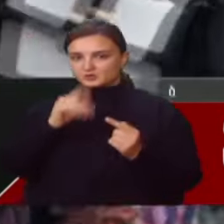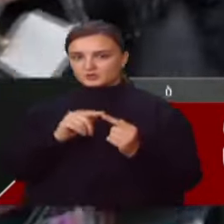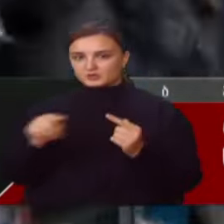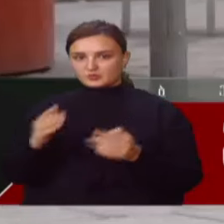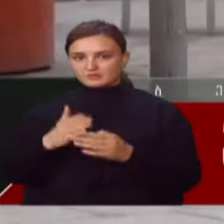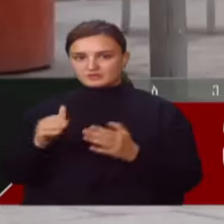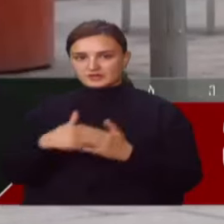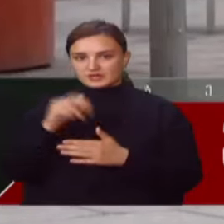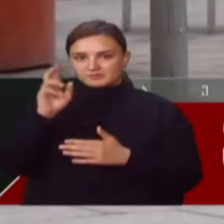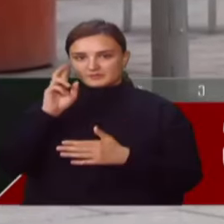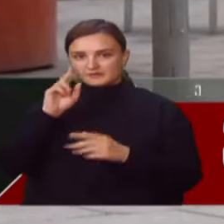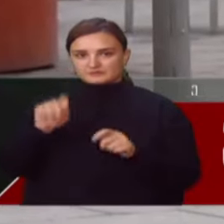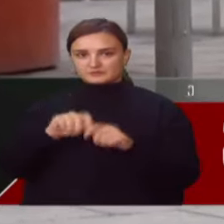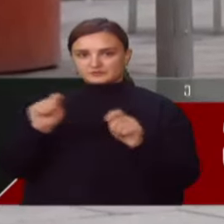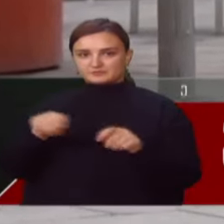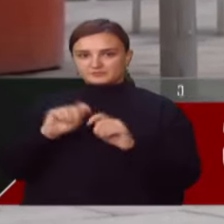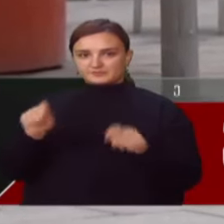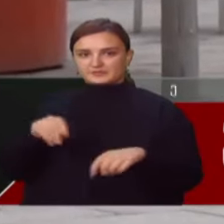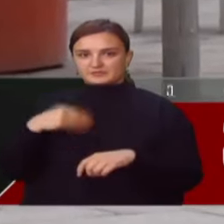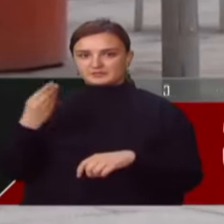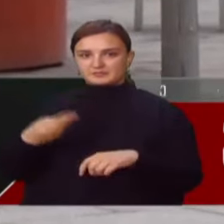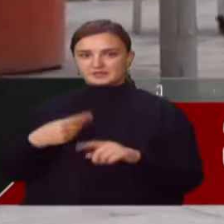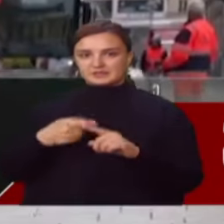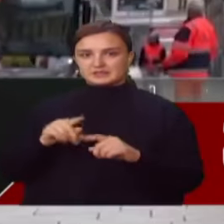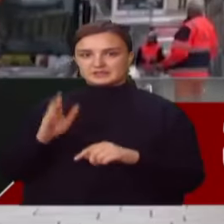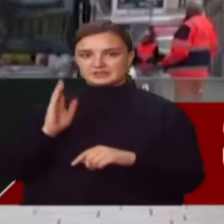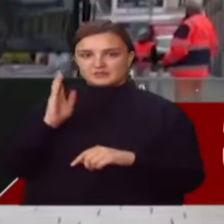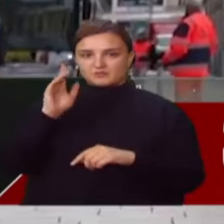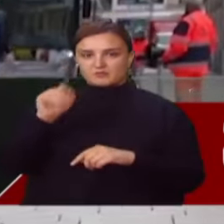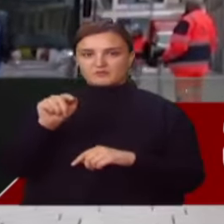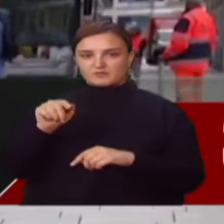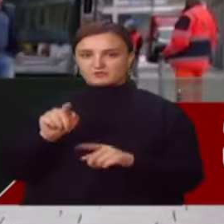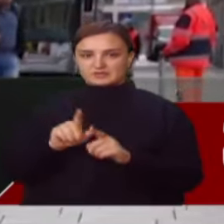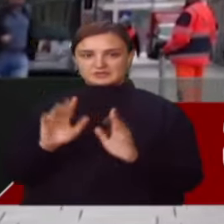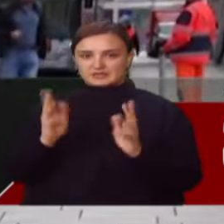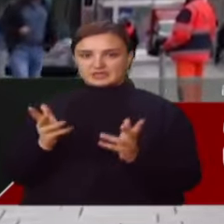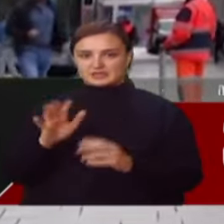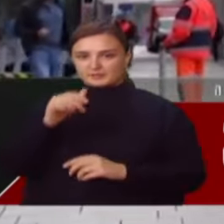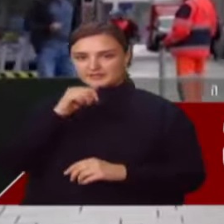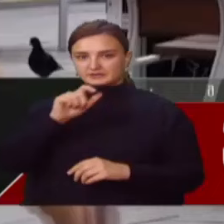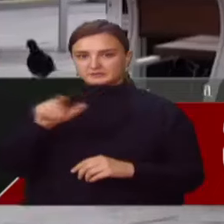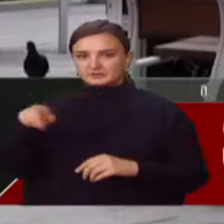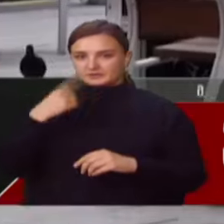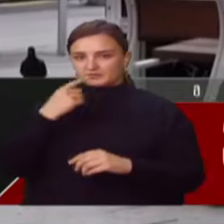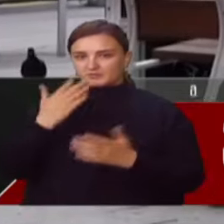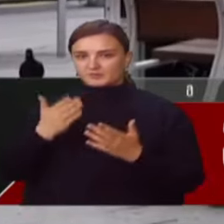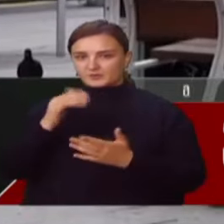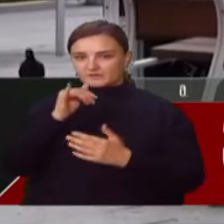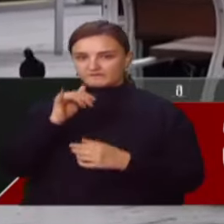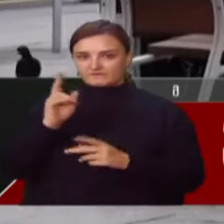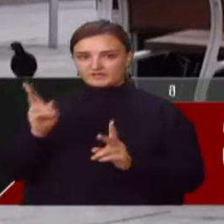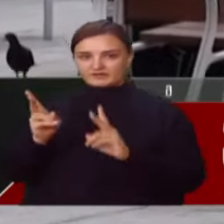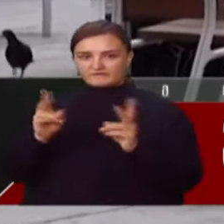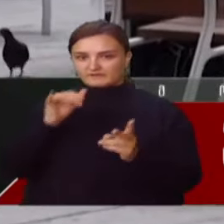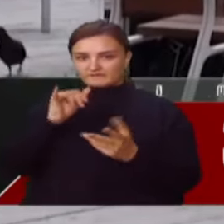ახალი მთავრობების ჩამოსაყალიბებლად, საფრანგეთში ეს გრძელვადიან პერსპექტივაში არ ხდება. ექსპერტები ვარაუდობენ, რომ თუ ვერავინ